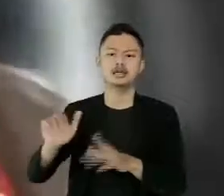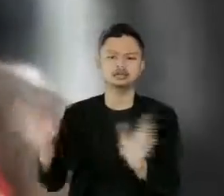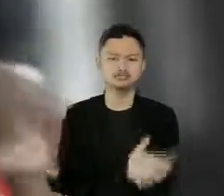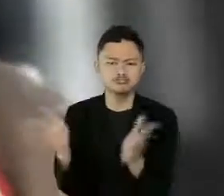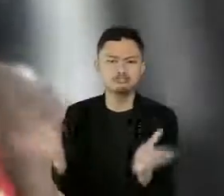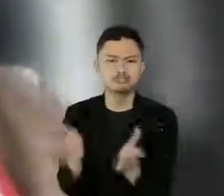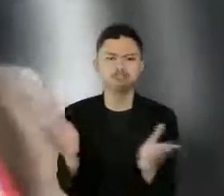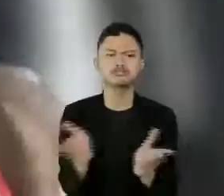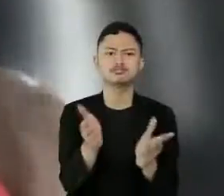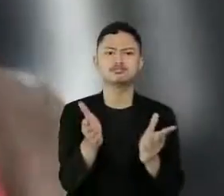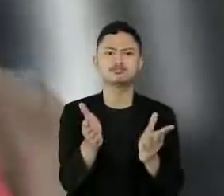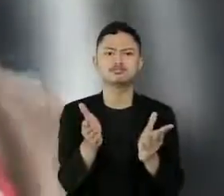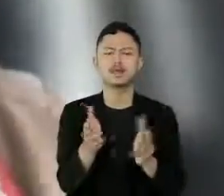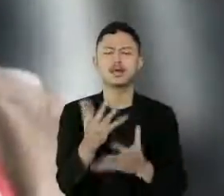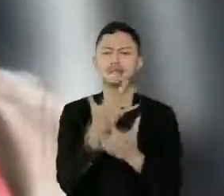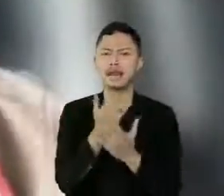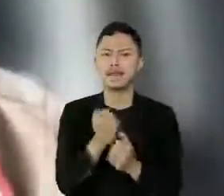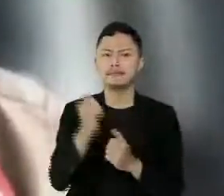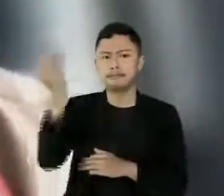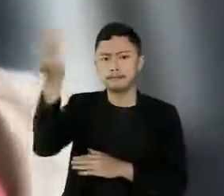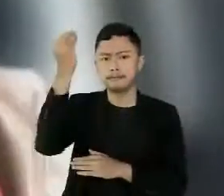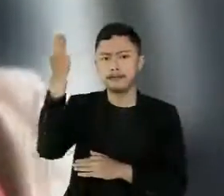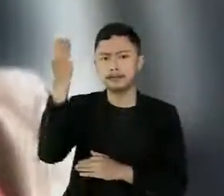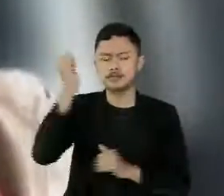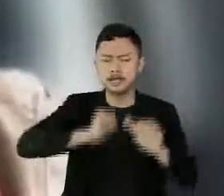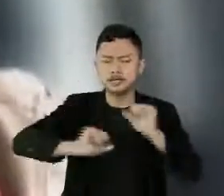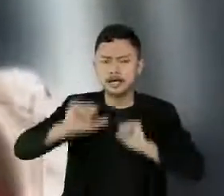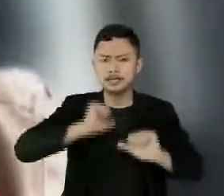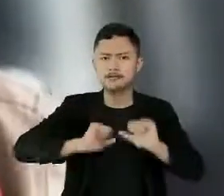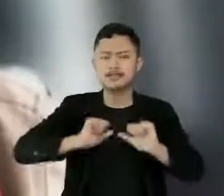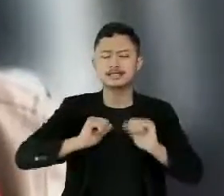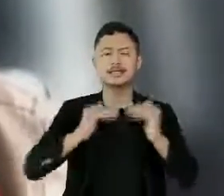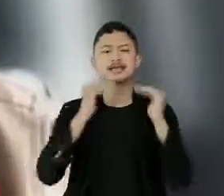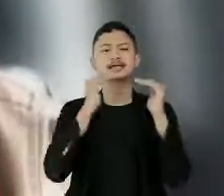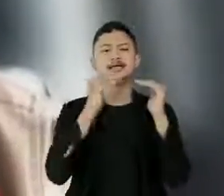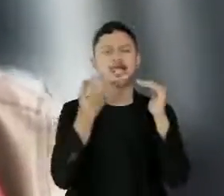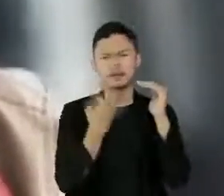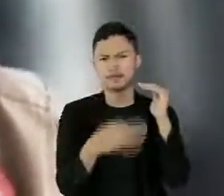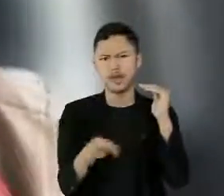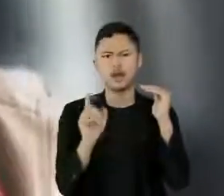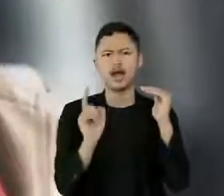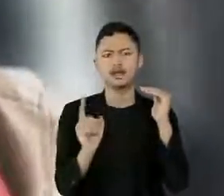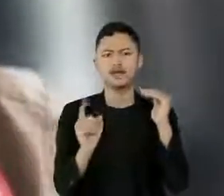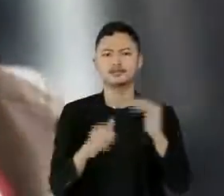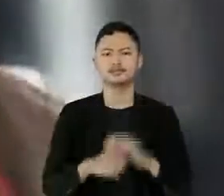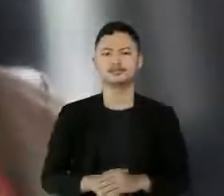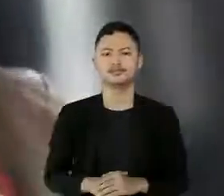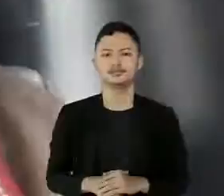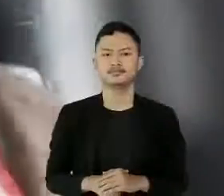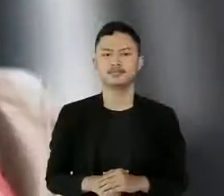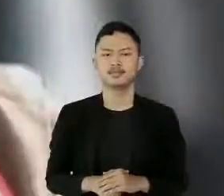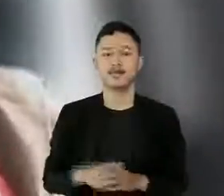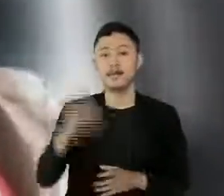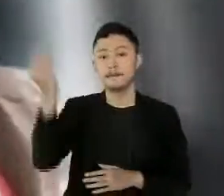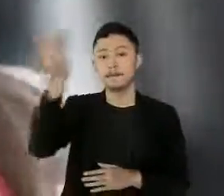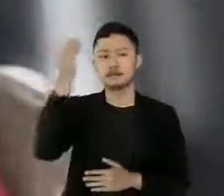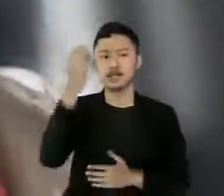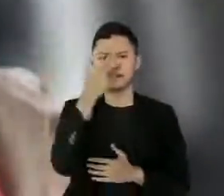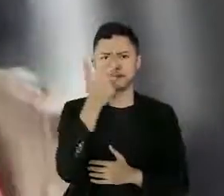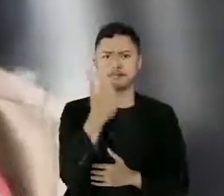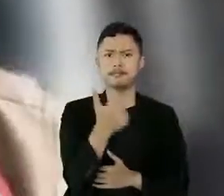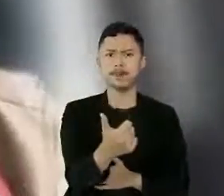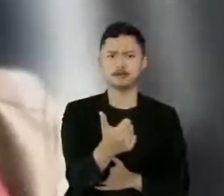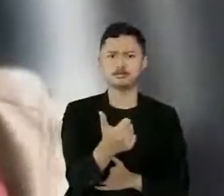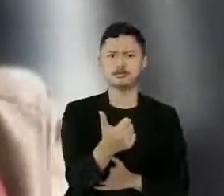melakukan kegiatan pariwisata dan ekonomi kreatif ini dengan standar gold standard ini. Nah, produk pariwisata yang berkualitas